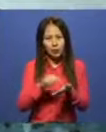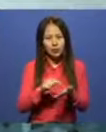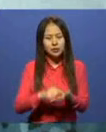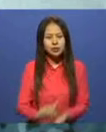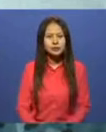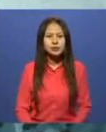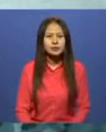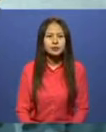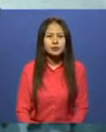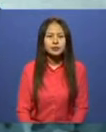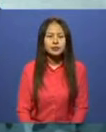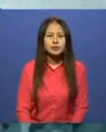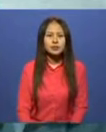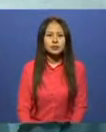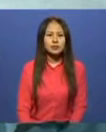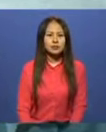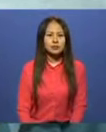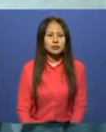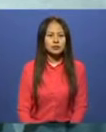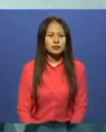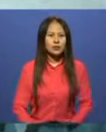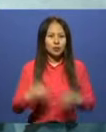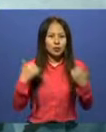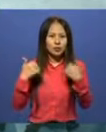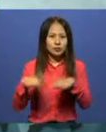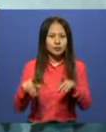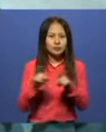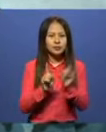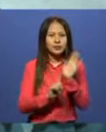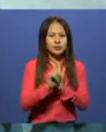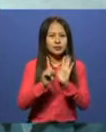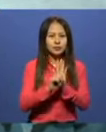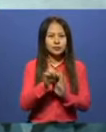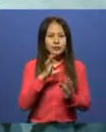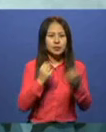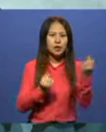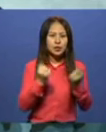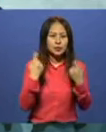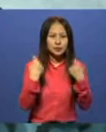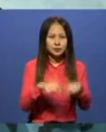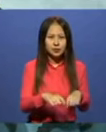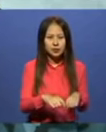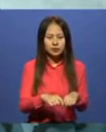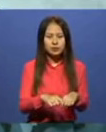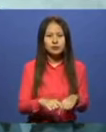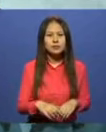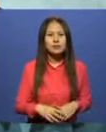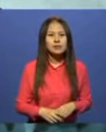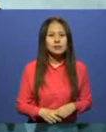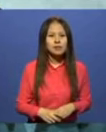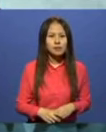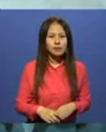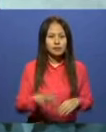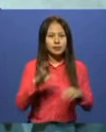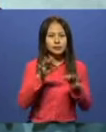болам. Ауданымызға өткізіп отырмын. Басында мен мәшіммен жүріп саттым. Мен жерде Көкжара деген бар,